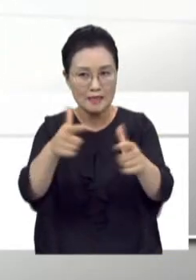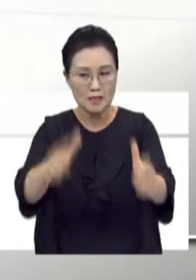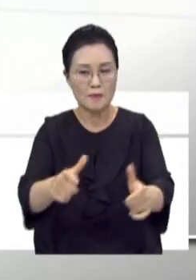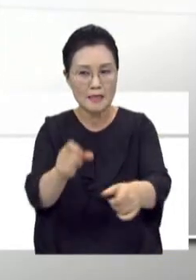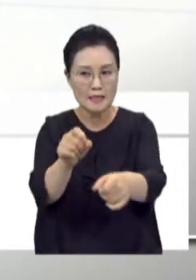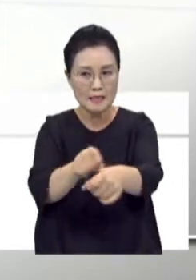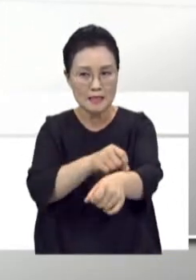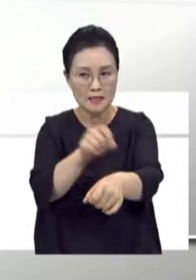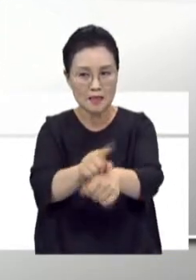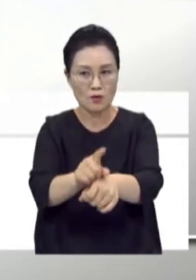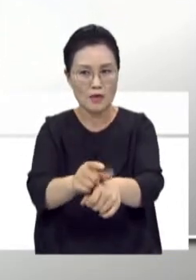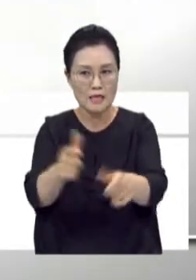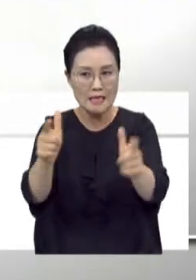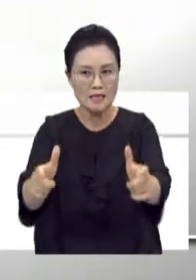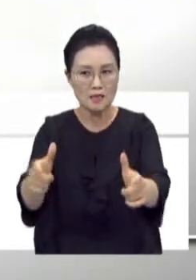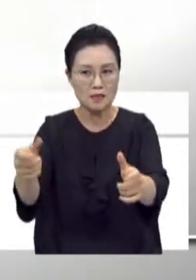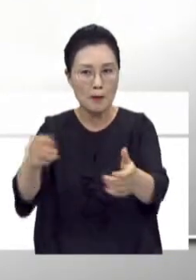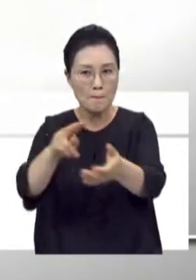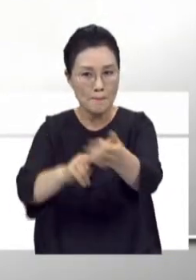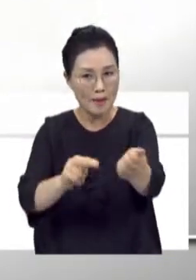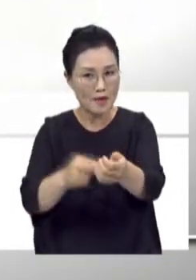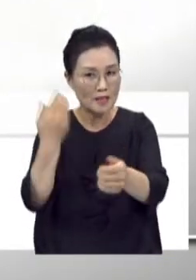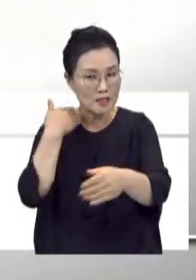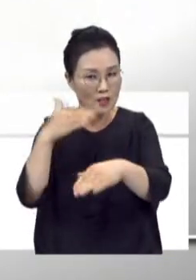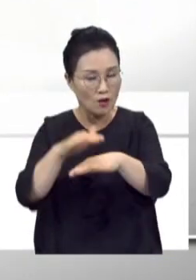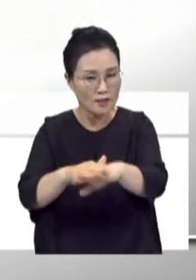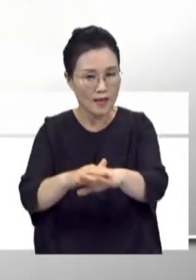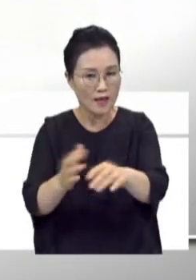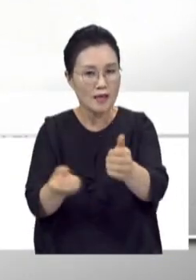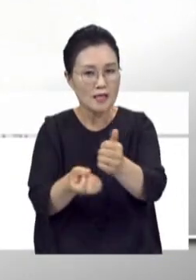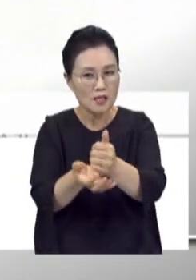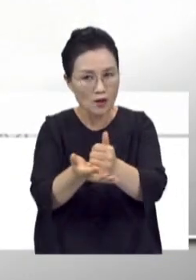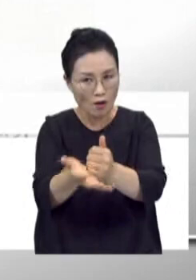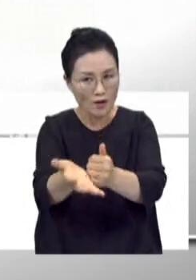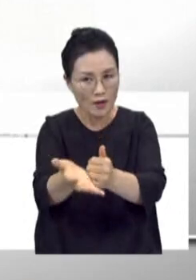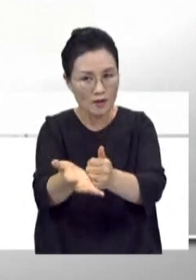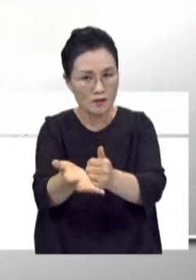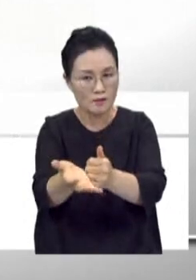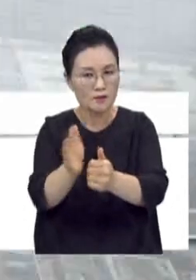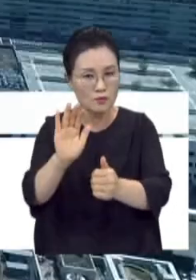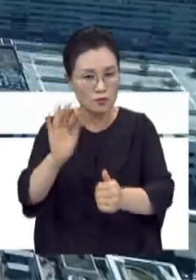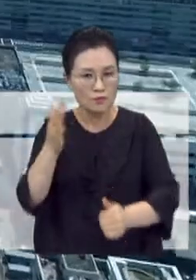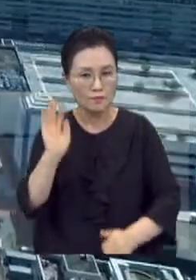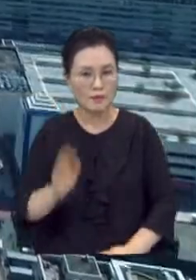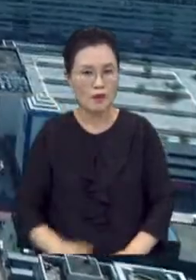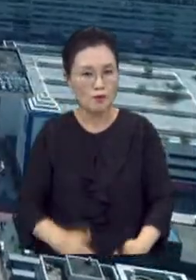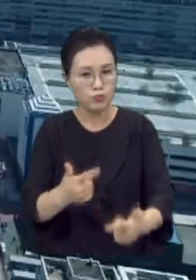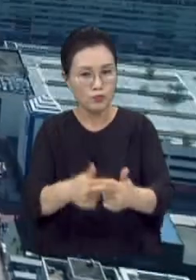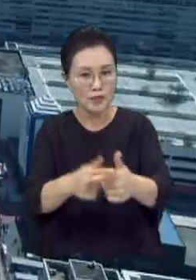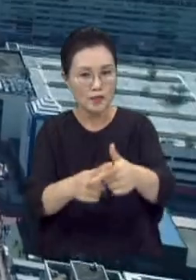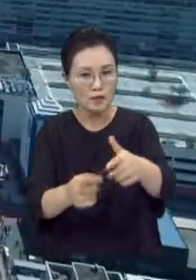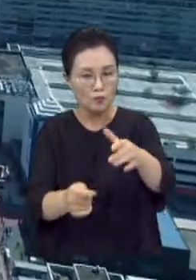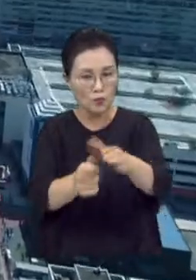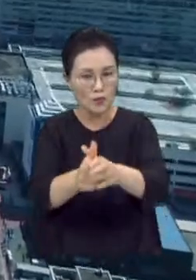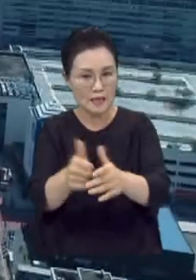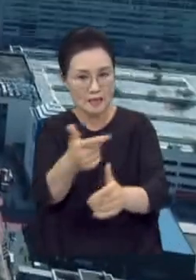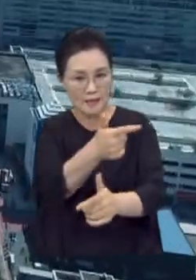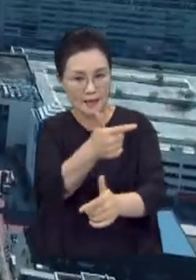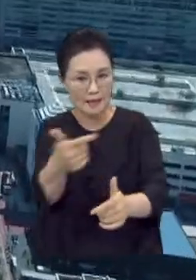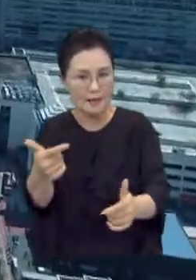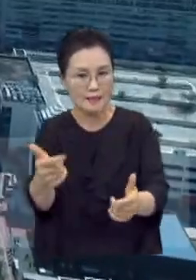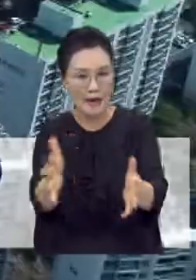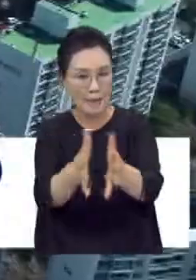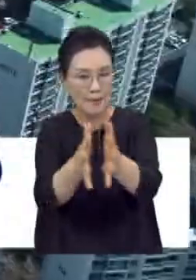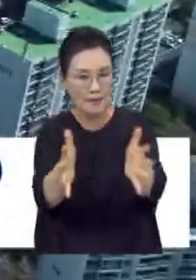인근 지역까지 매매가 전세 깎아 까지 영향을 미치는 부산의 유난히 많은 대단지